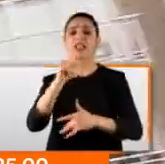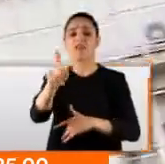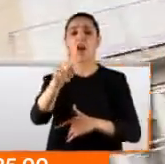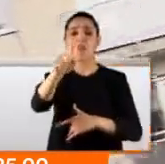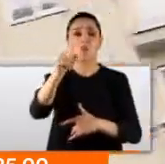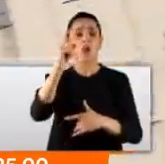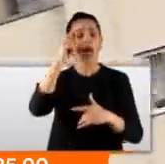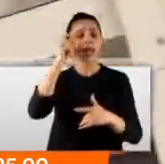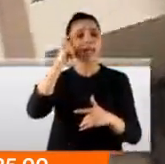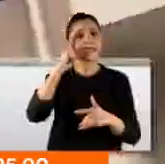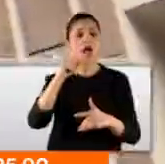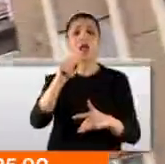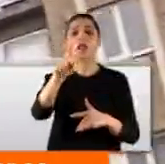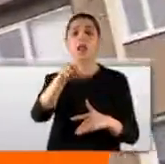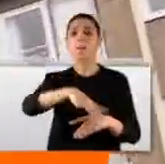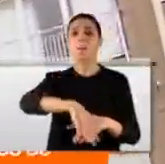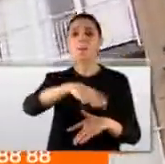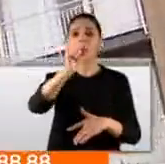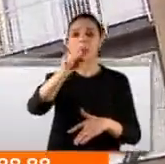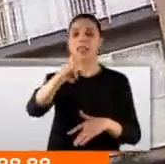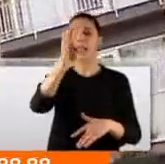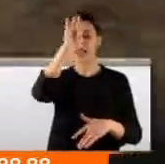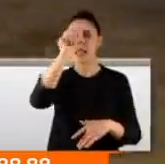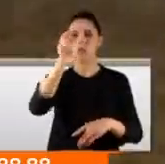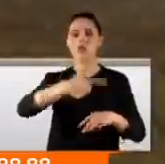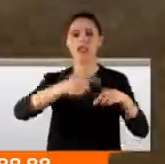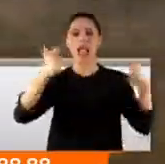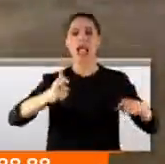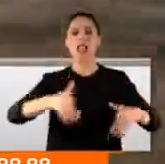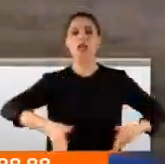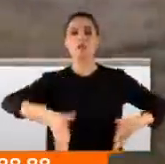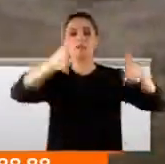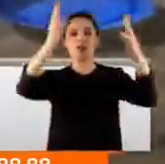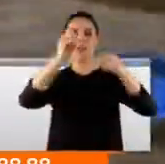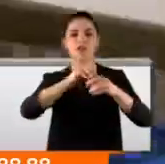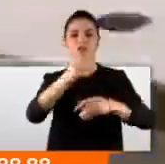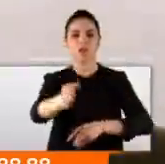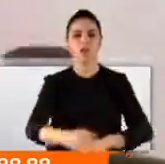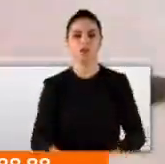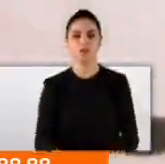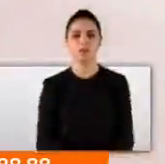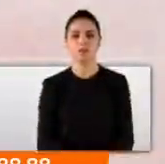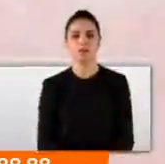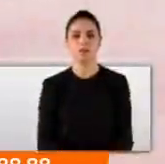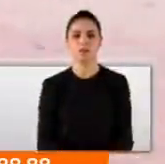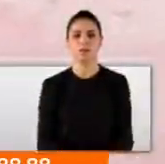iddiaların odağında İstanbul Esenyurt'taki bir site var. Bayağı şişe yapıyorlar komple